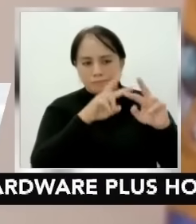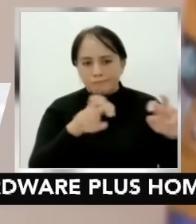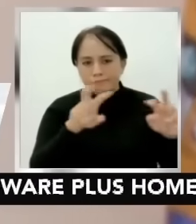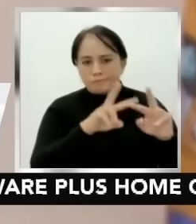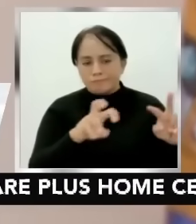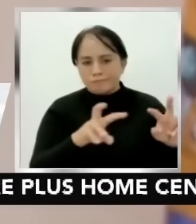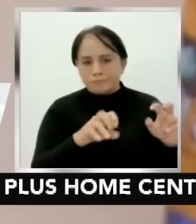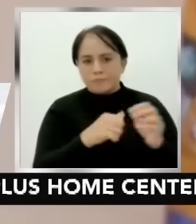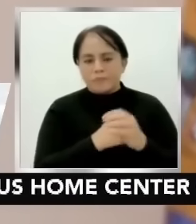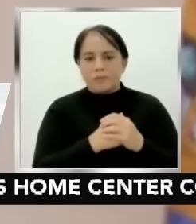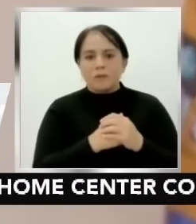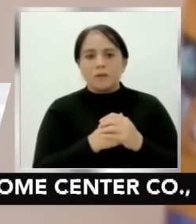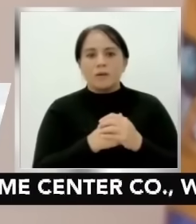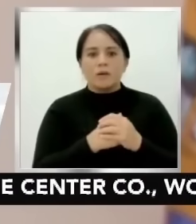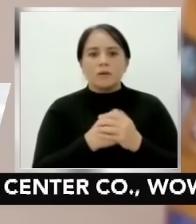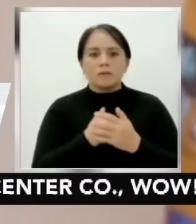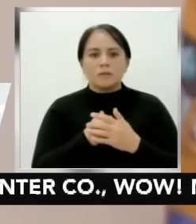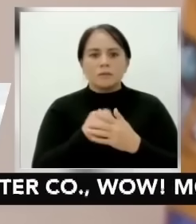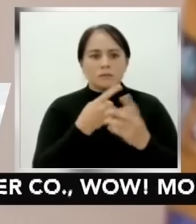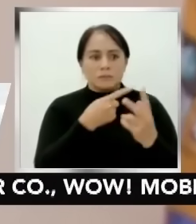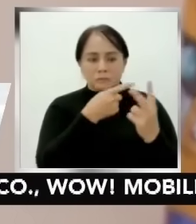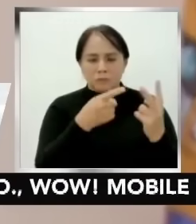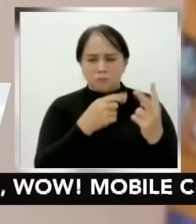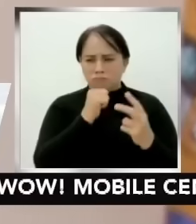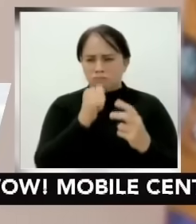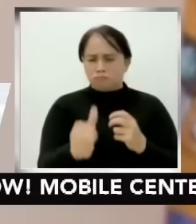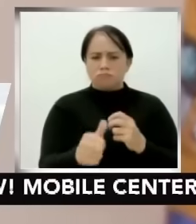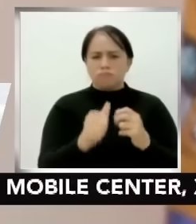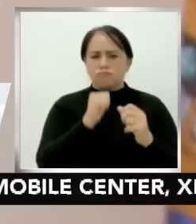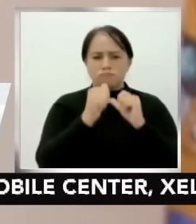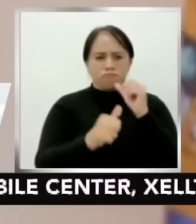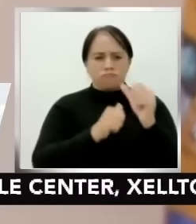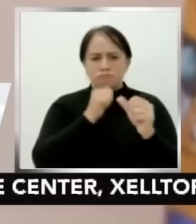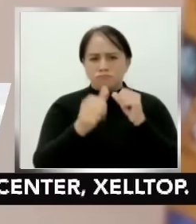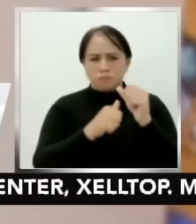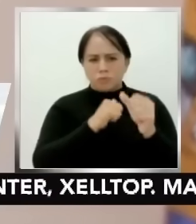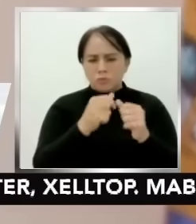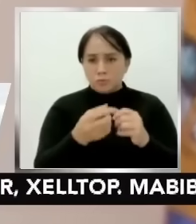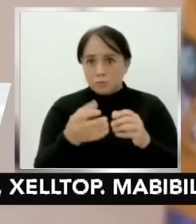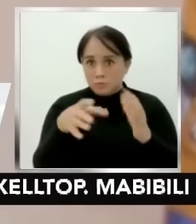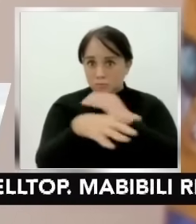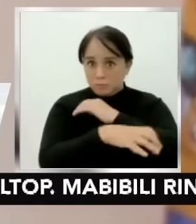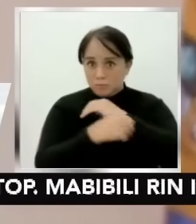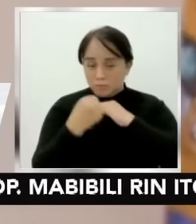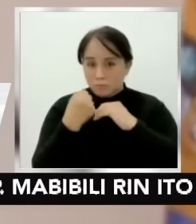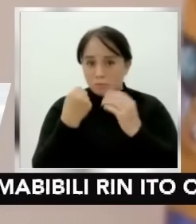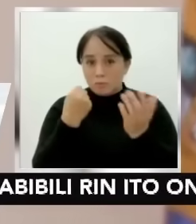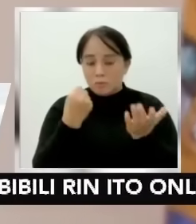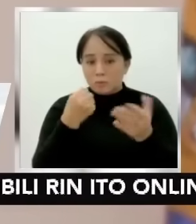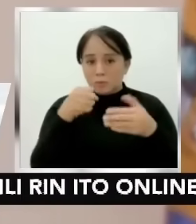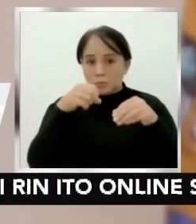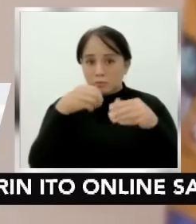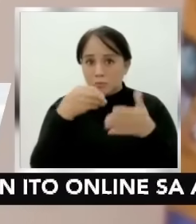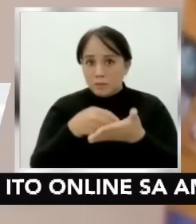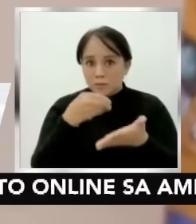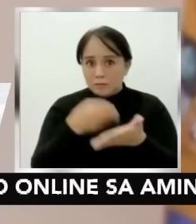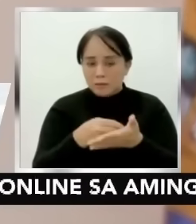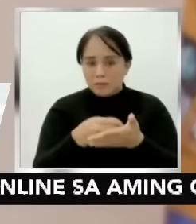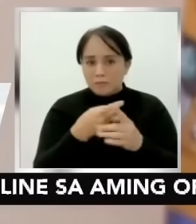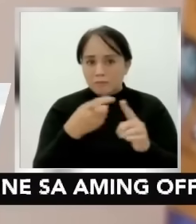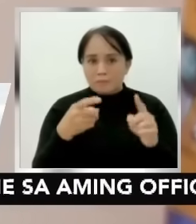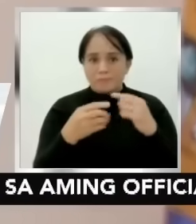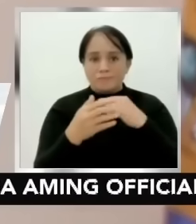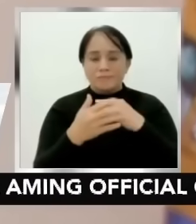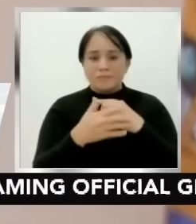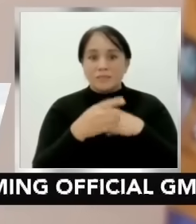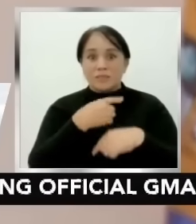Initially po, dinenay po ng ating personnel na yun nga po, kinuha niya po yung nawawalang pera from the Chinese